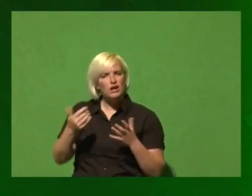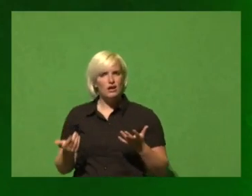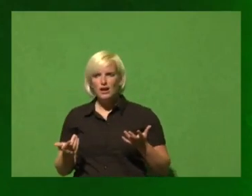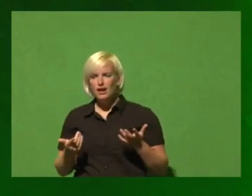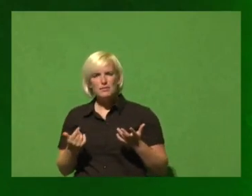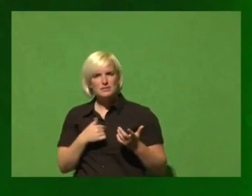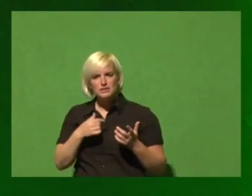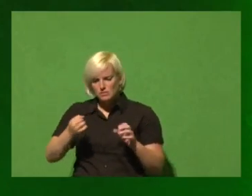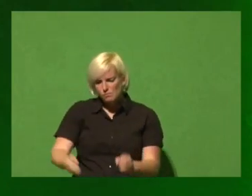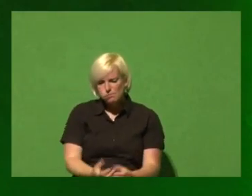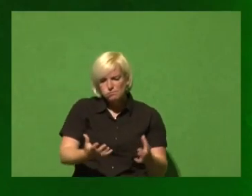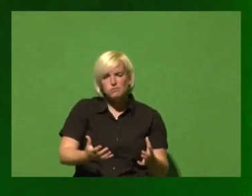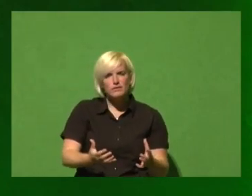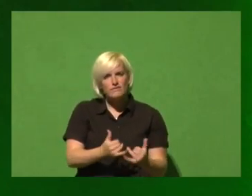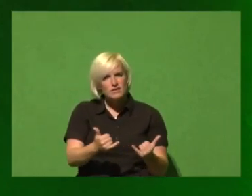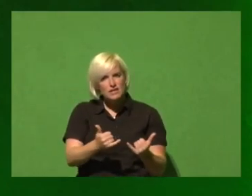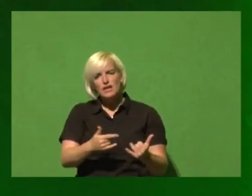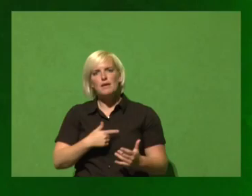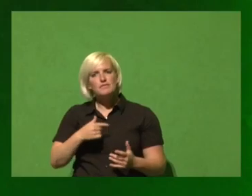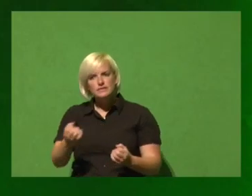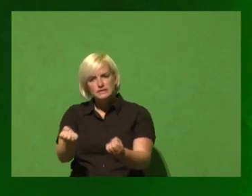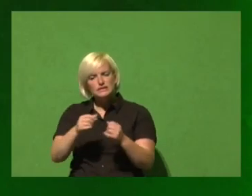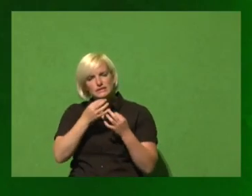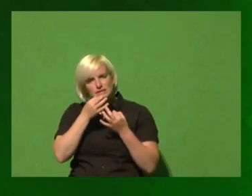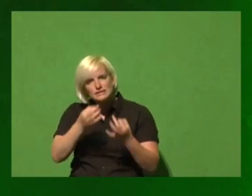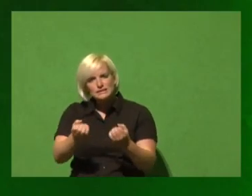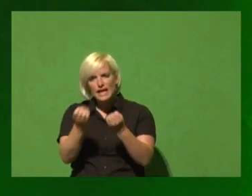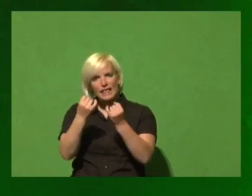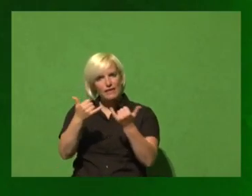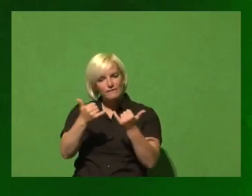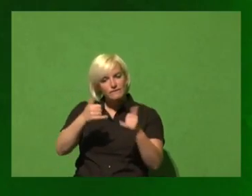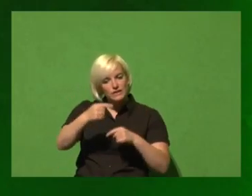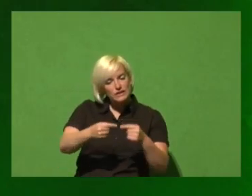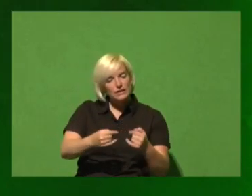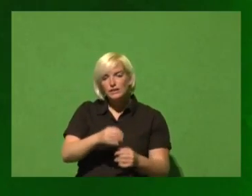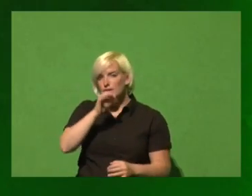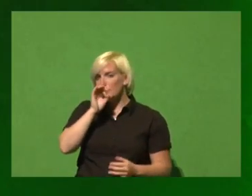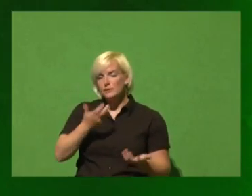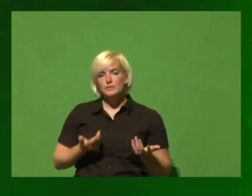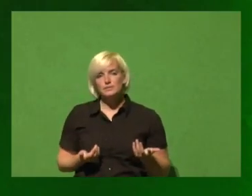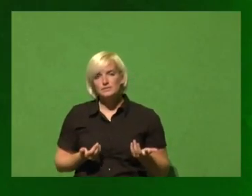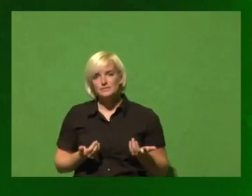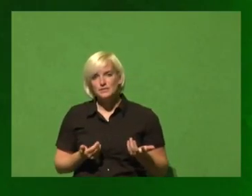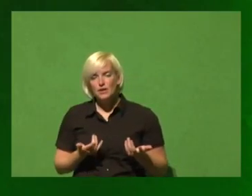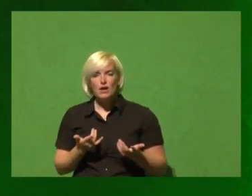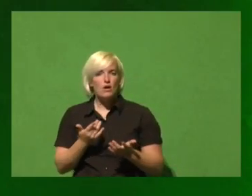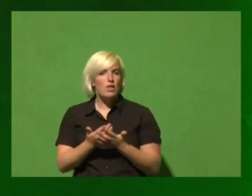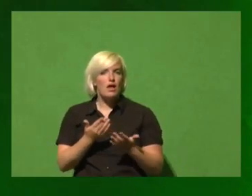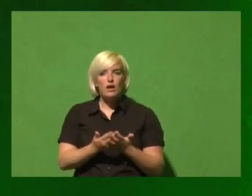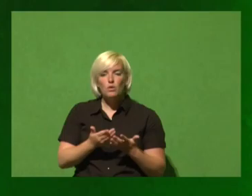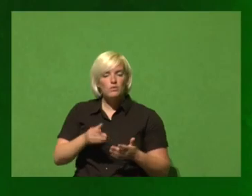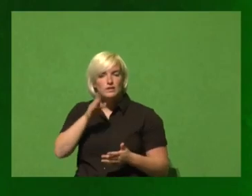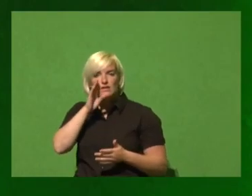dieser Novelle des Wasserhaushaltsgesetzes gleichgesetzt werden mit Dingen wie Bootfahren, Viehtränken oder einfach